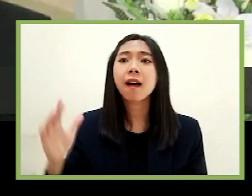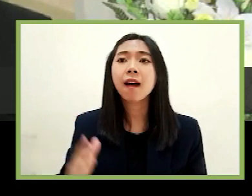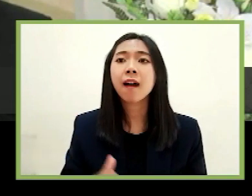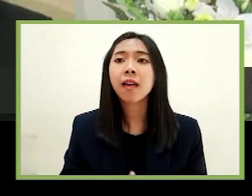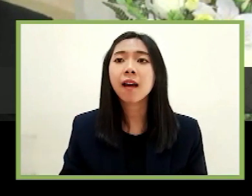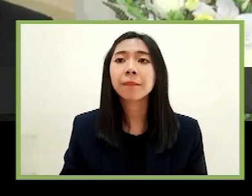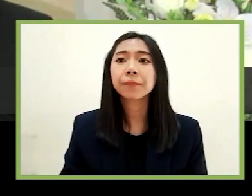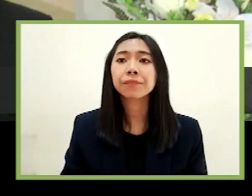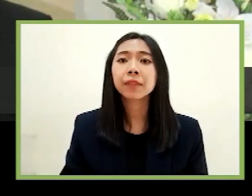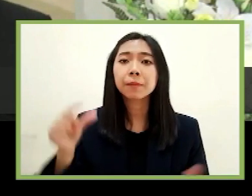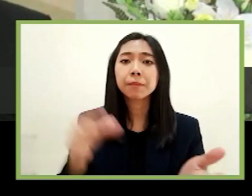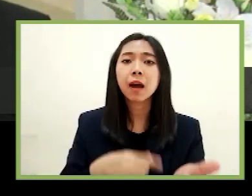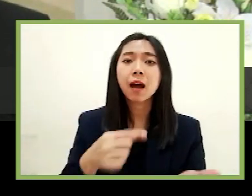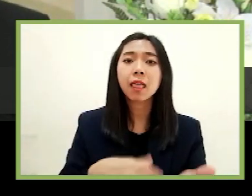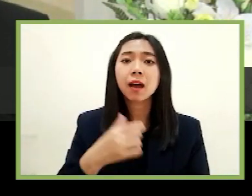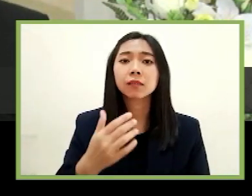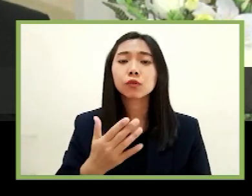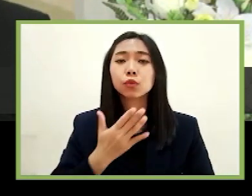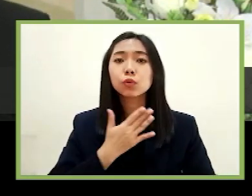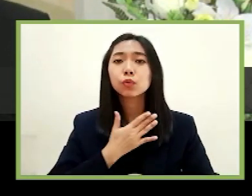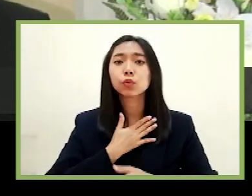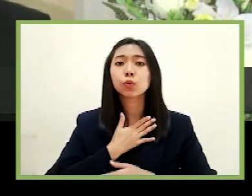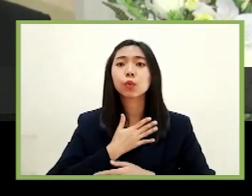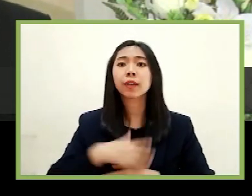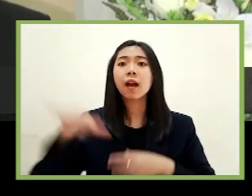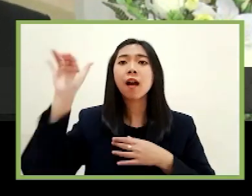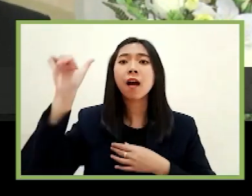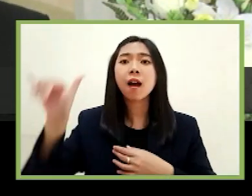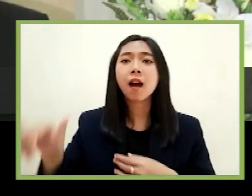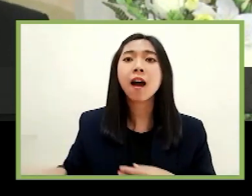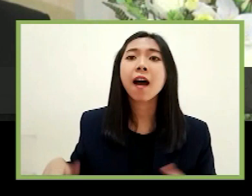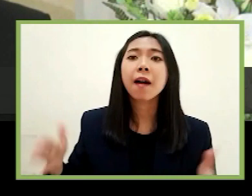hodoh gembalaku yang